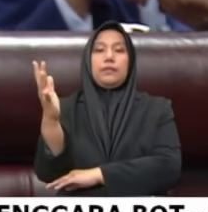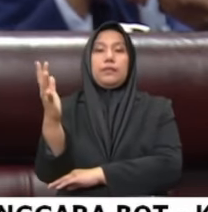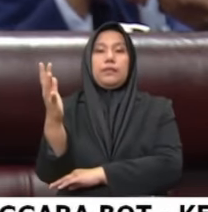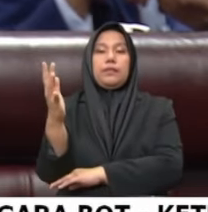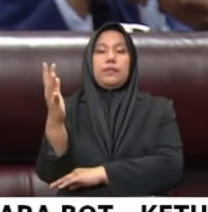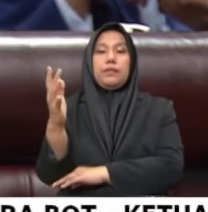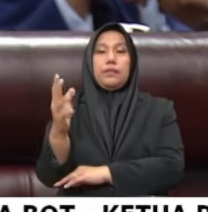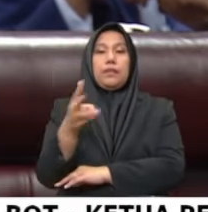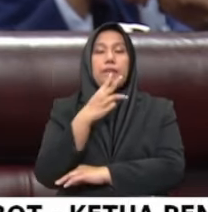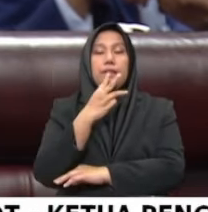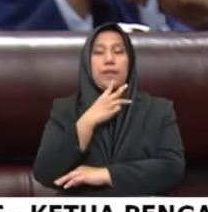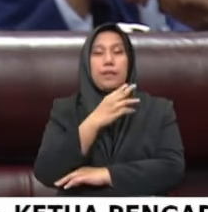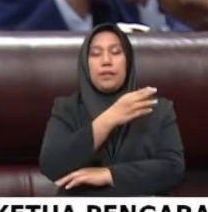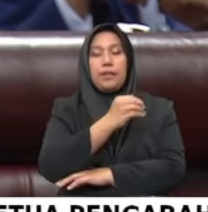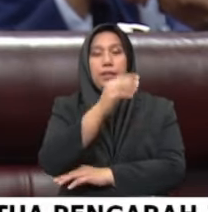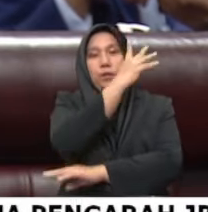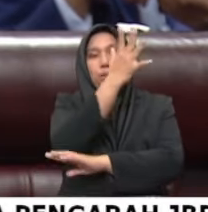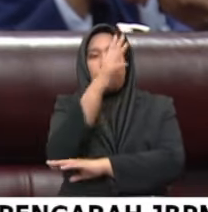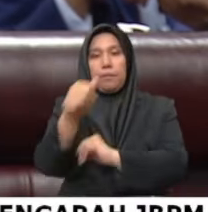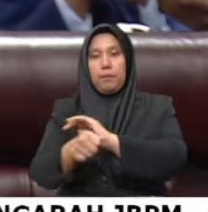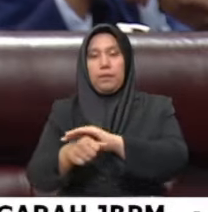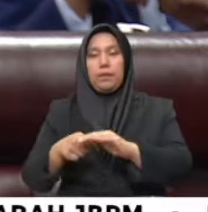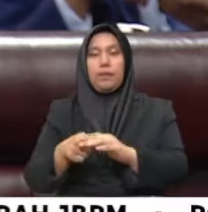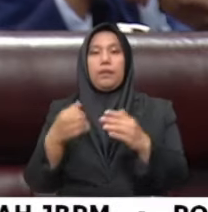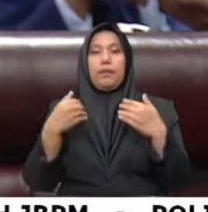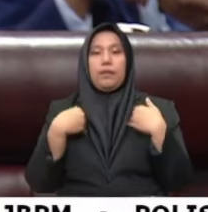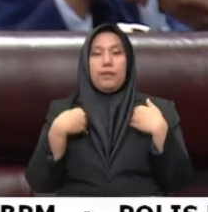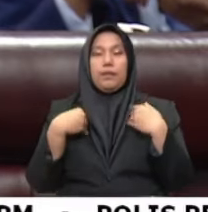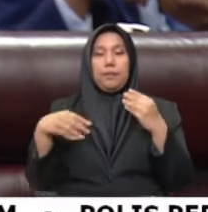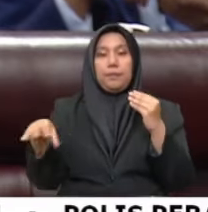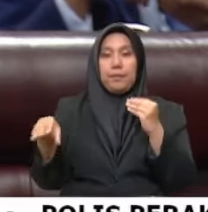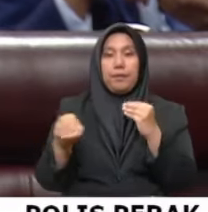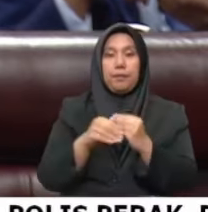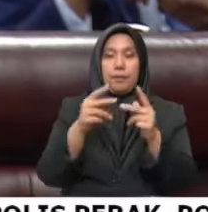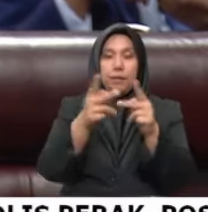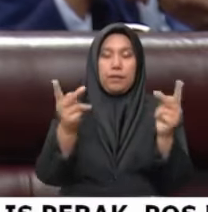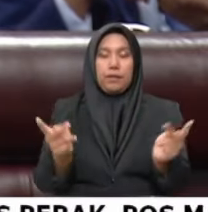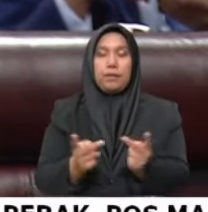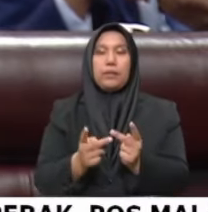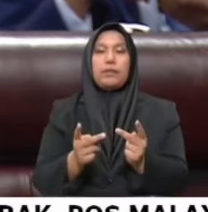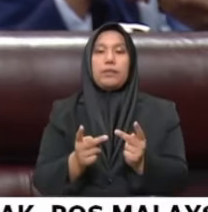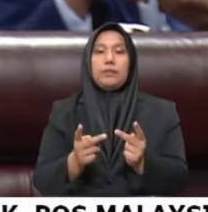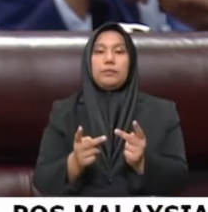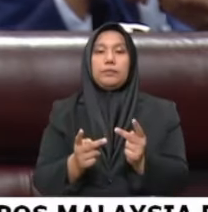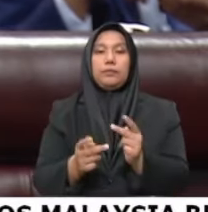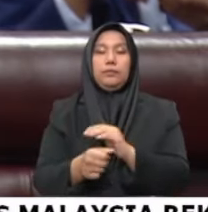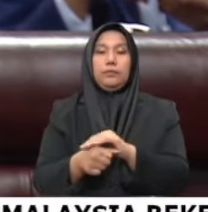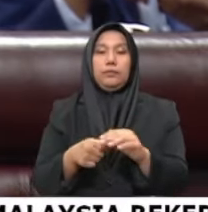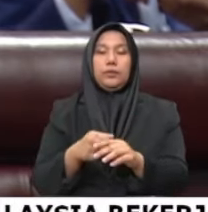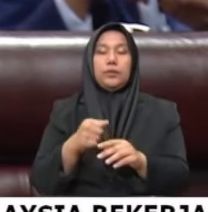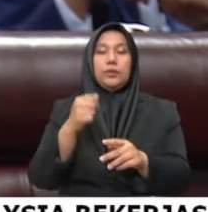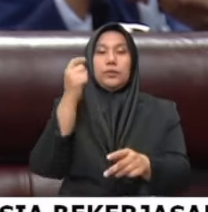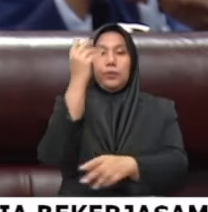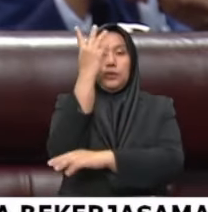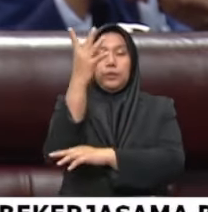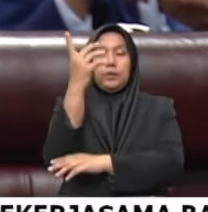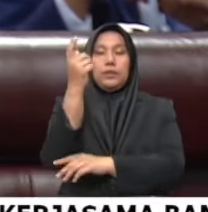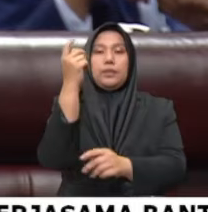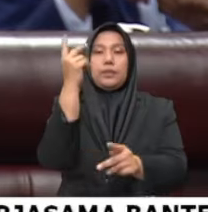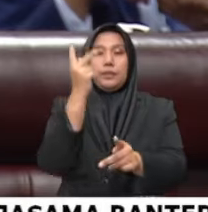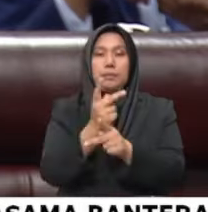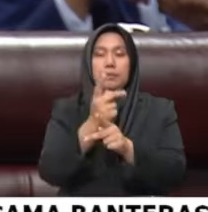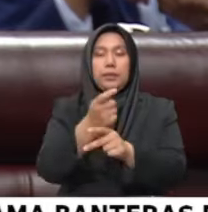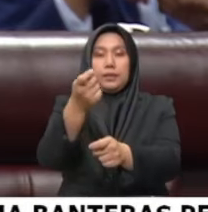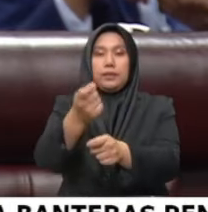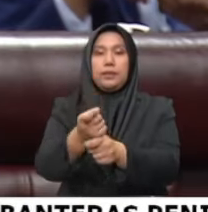dan hutan perlindungan sedia ada serta bagi negeri yang menambah kawasan perlindungan dan hutan simpan kekal yang baru.